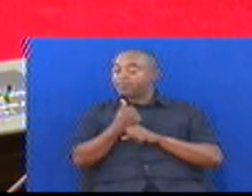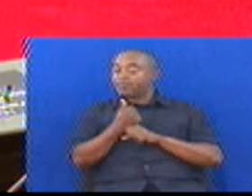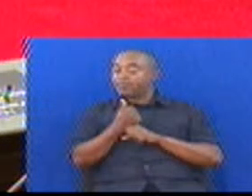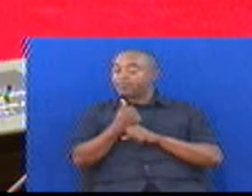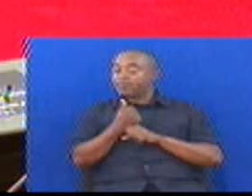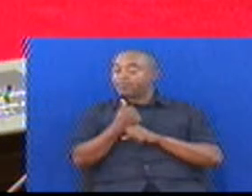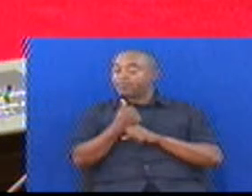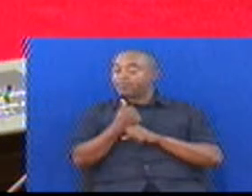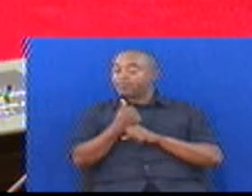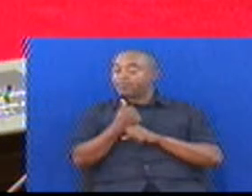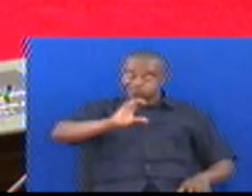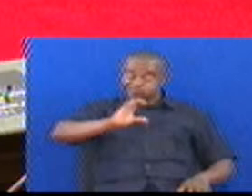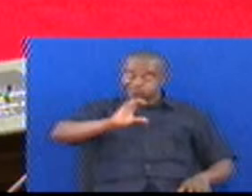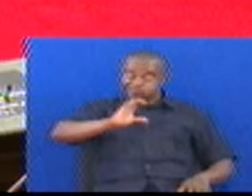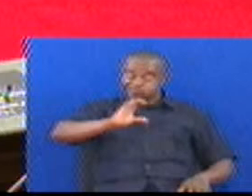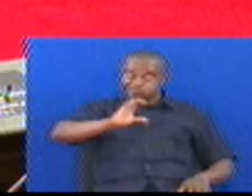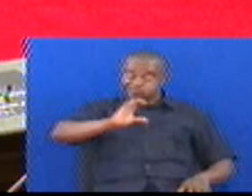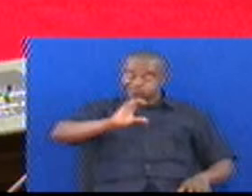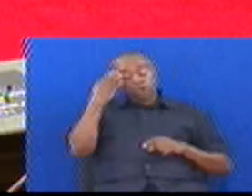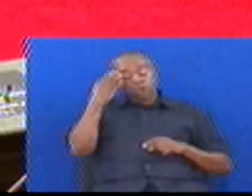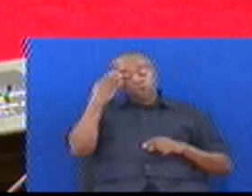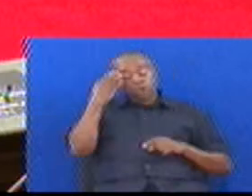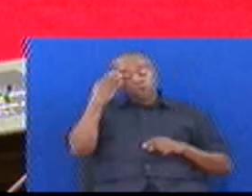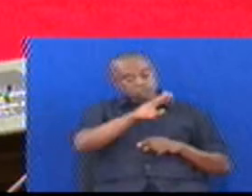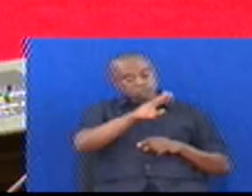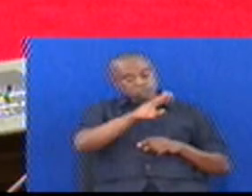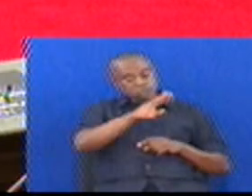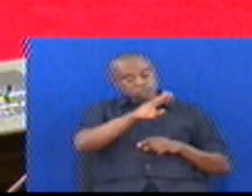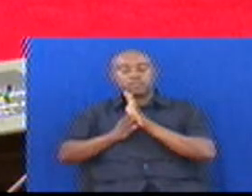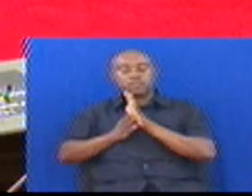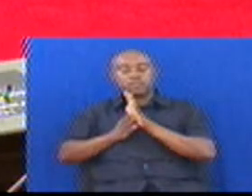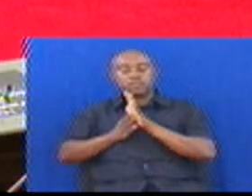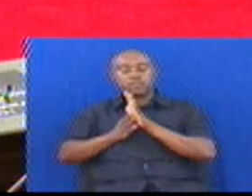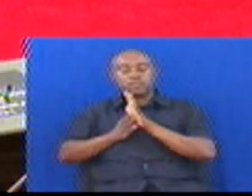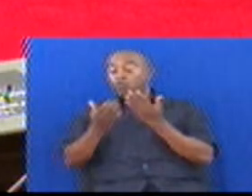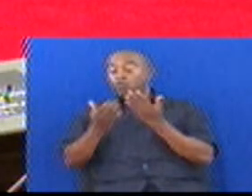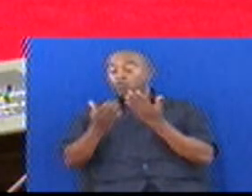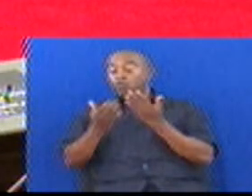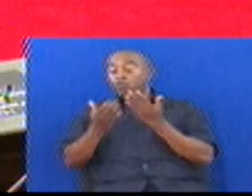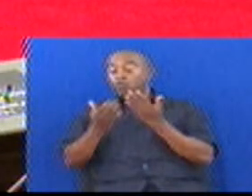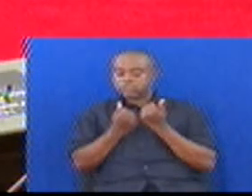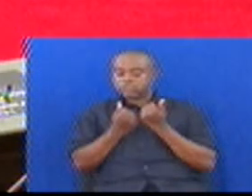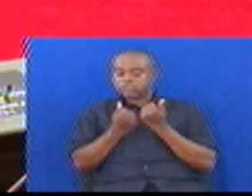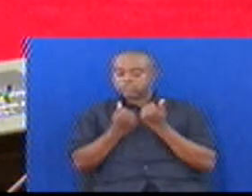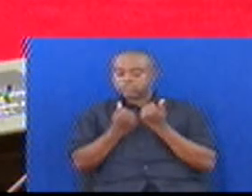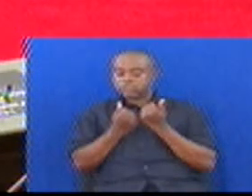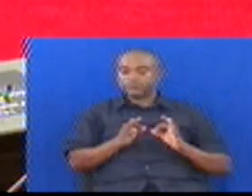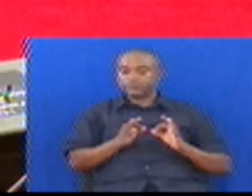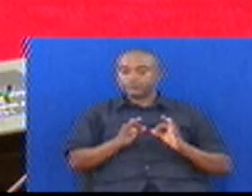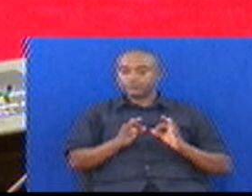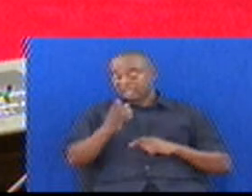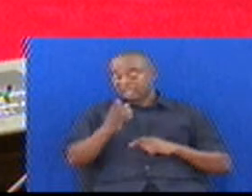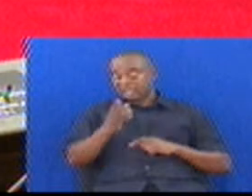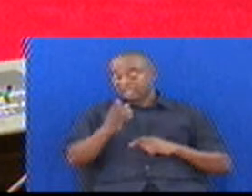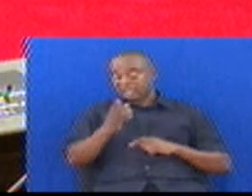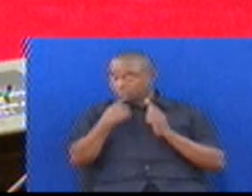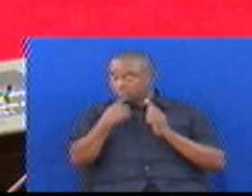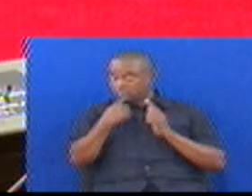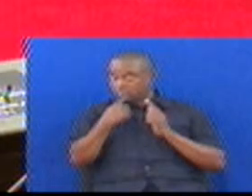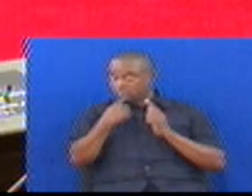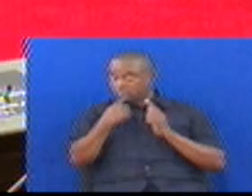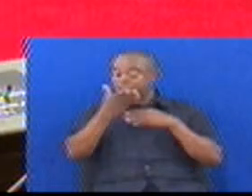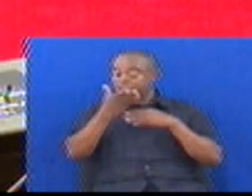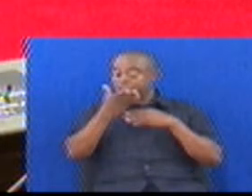na COVID-19 na kutegemeza uchumi. Katika mazungumzo hayo,